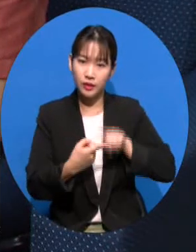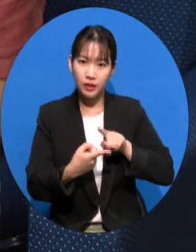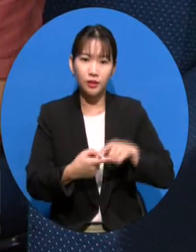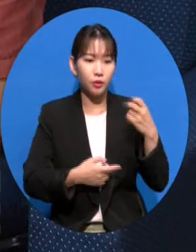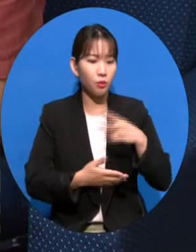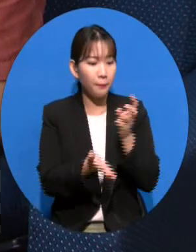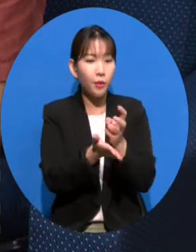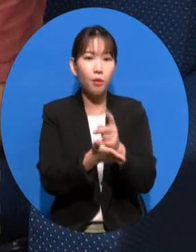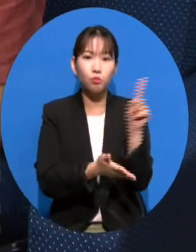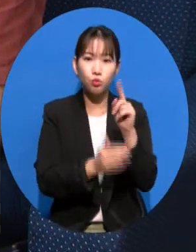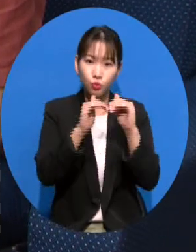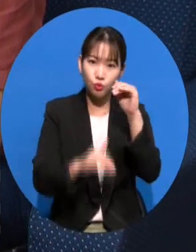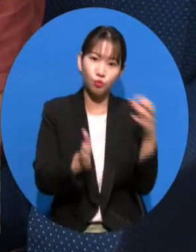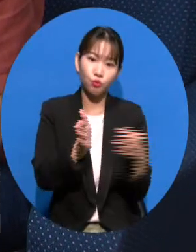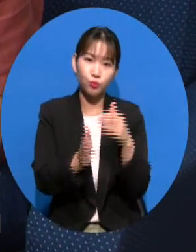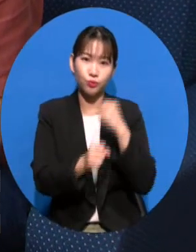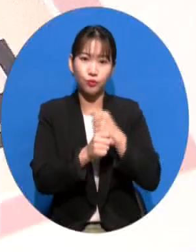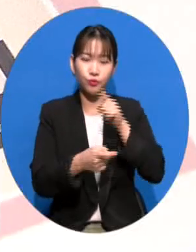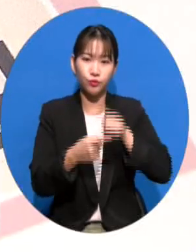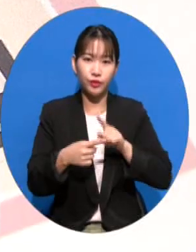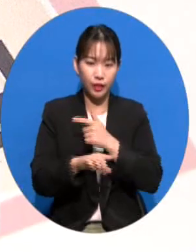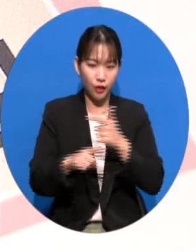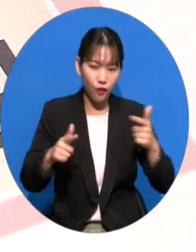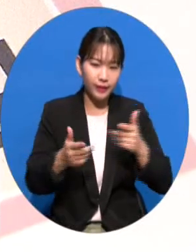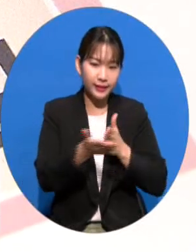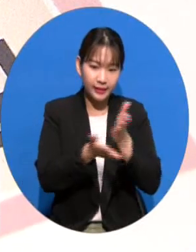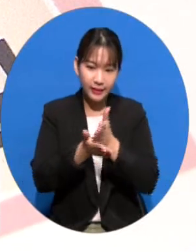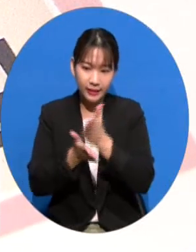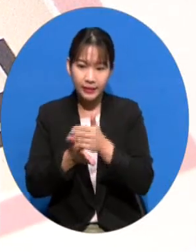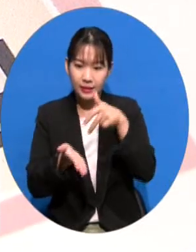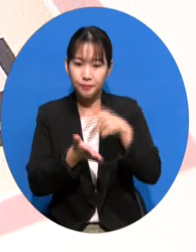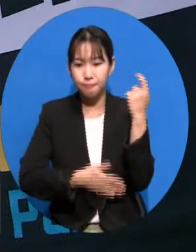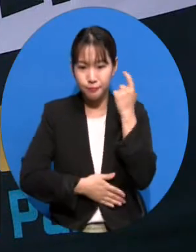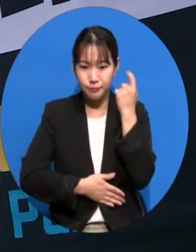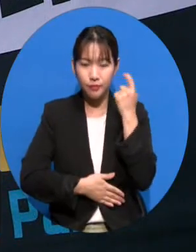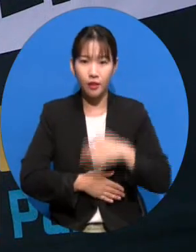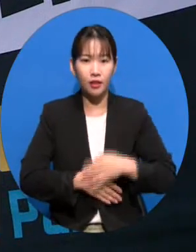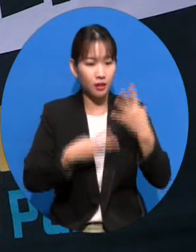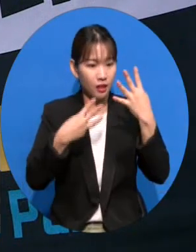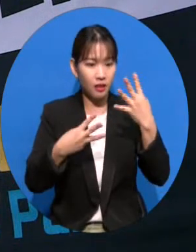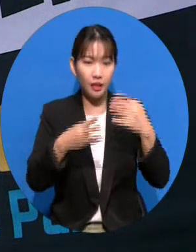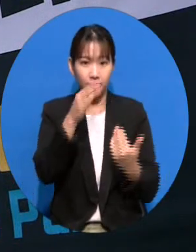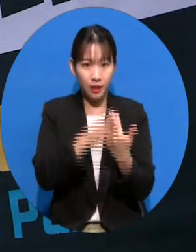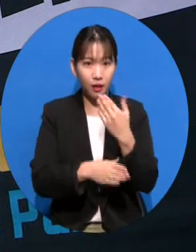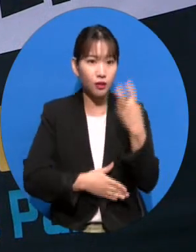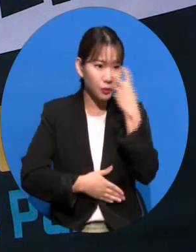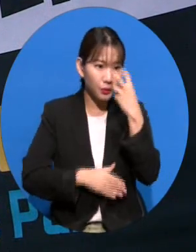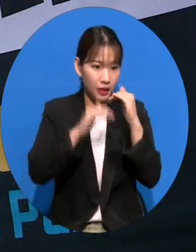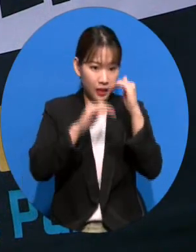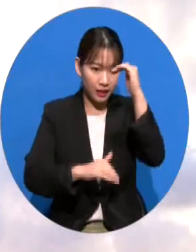또 조례에는 어떤 내용을 담을지 등에 대한 각계의 의견을 청취한 데 이어 4.3 사건의 진상조사